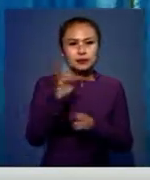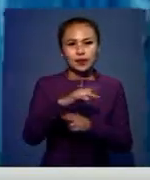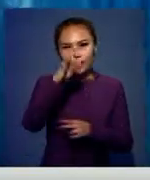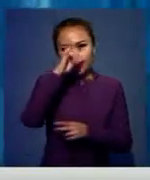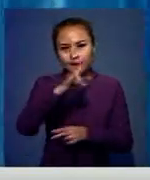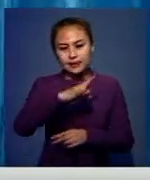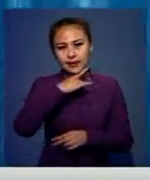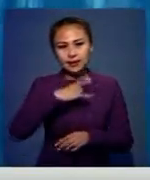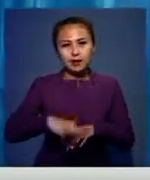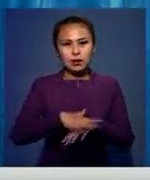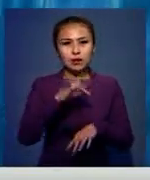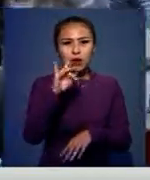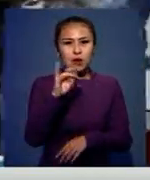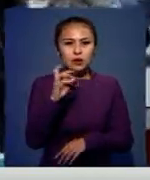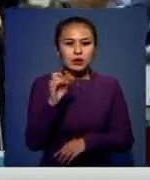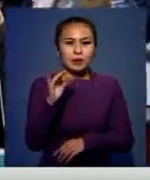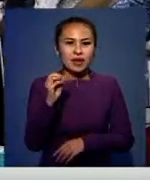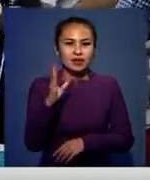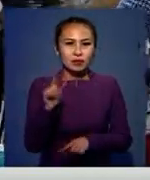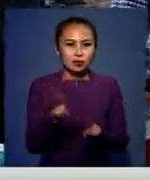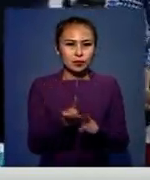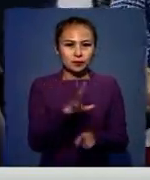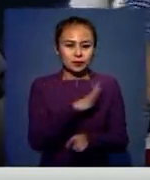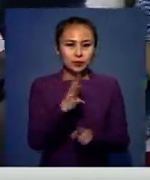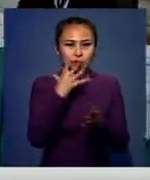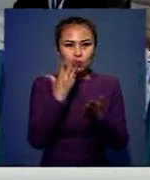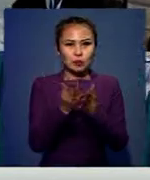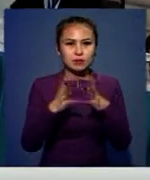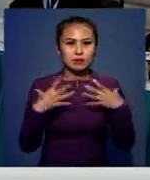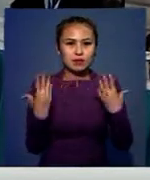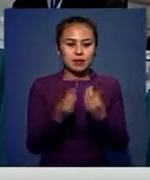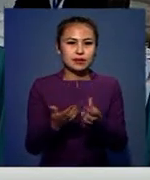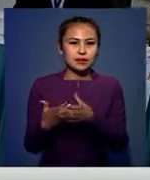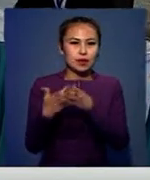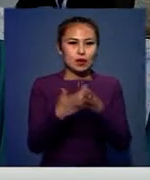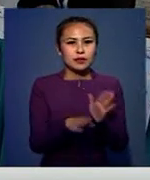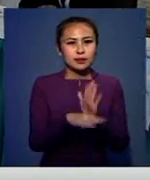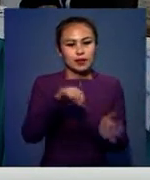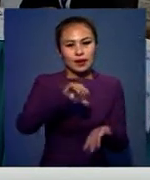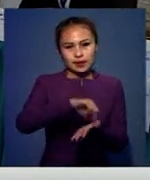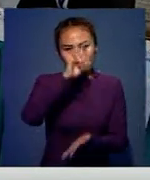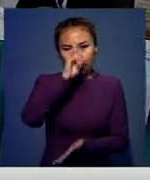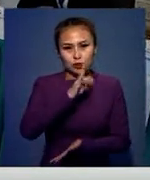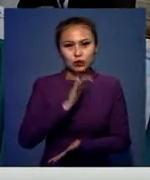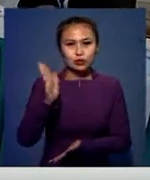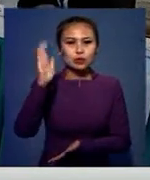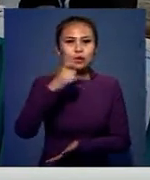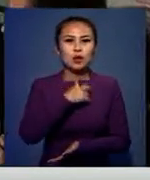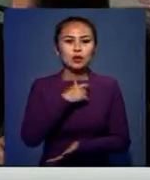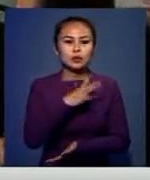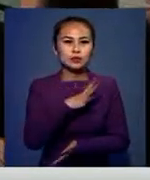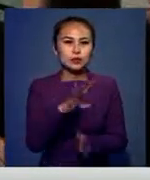келгендердің арасында Қазақстанның халық әртісі Роза Рымбаева да болды. Біз отбасымызбен бірге сайлауға қатысып, Қазақстанның болашағы